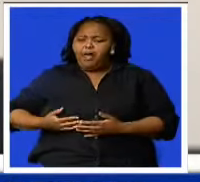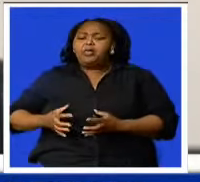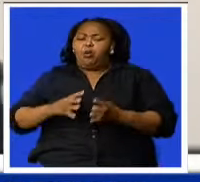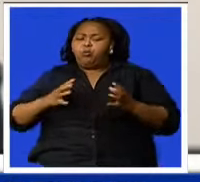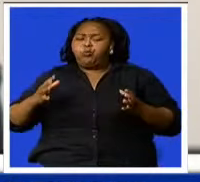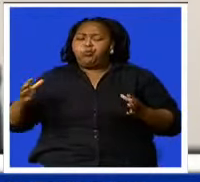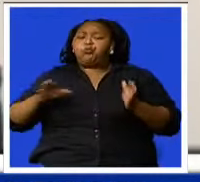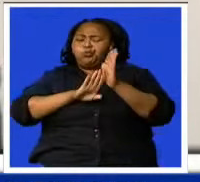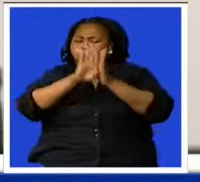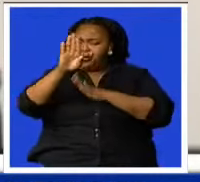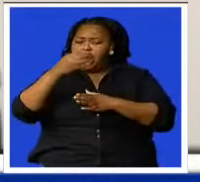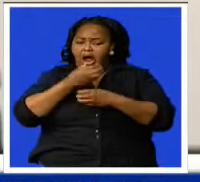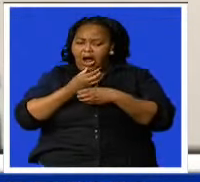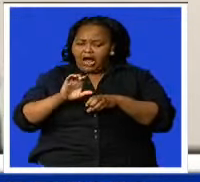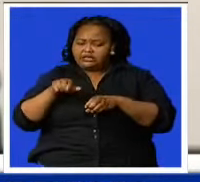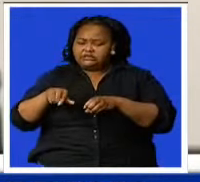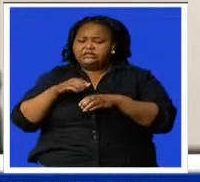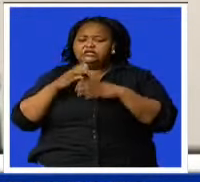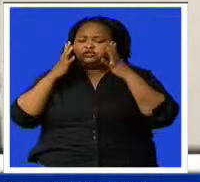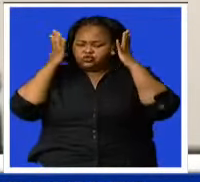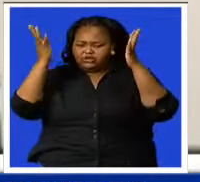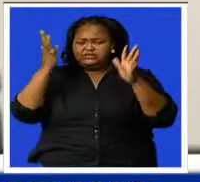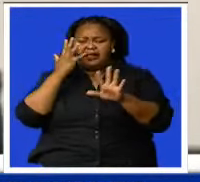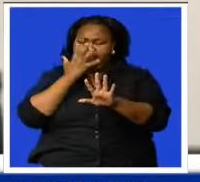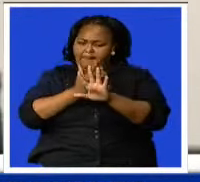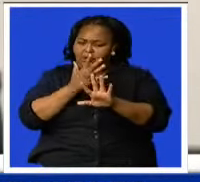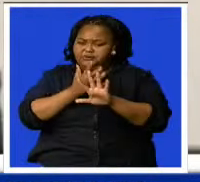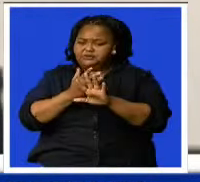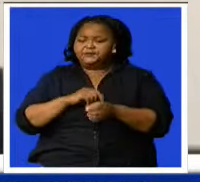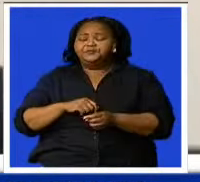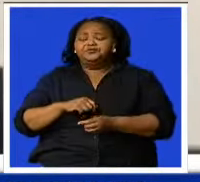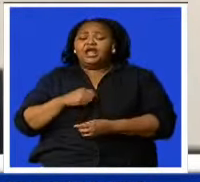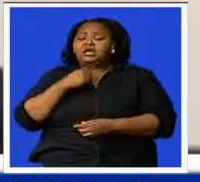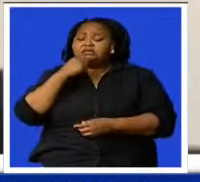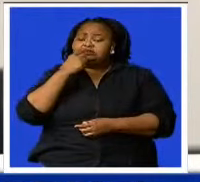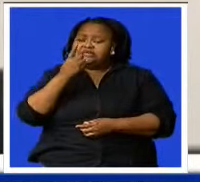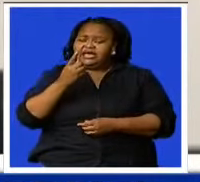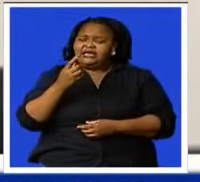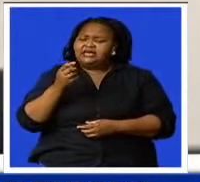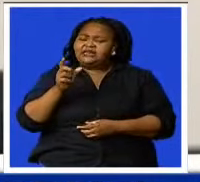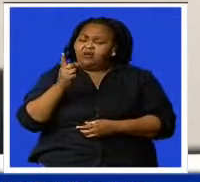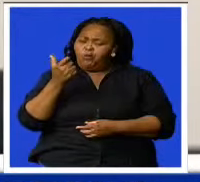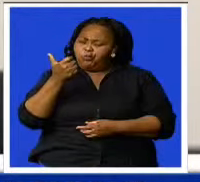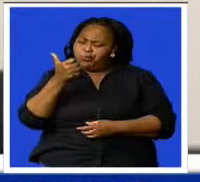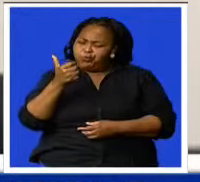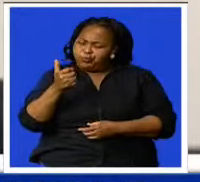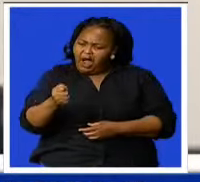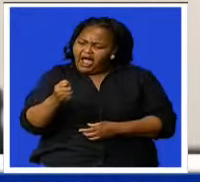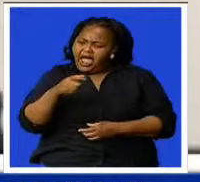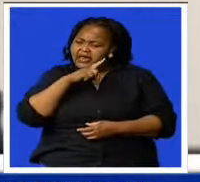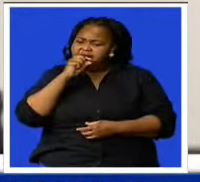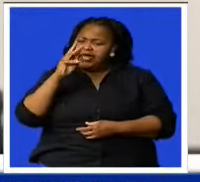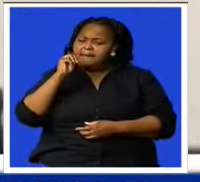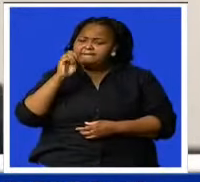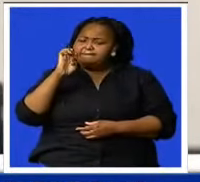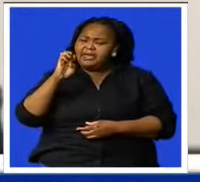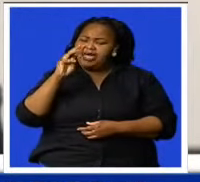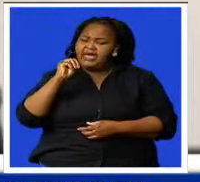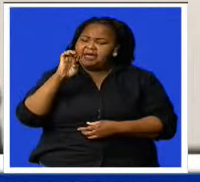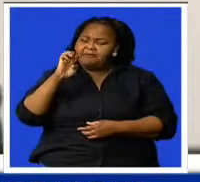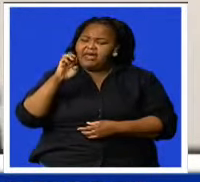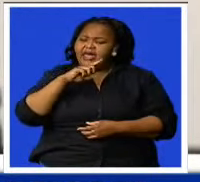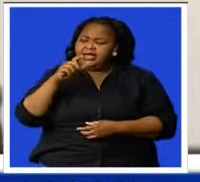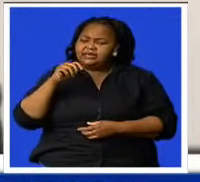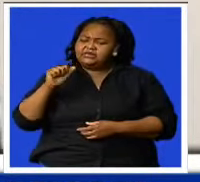yakhe kulwa nalo kucala. Uthi la mama imemeza atawubasita ukuthi uma sekachafatiwe atfuse lolo hlasele